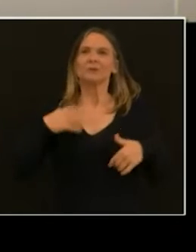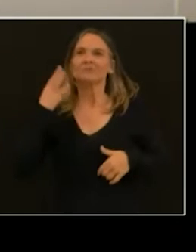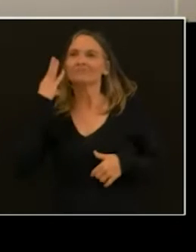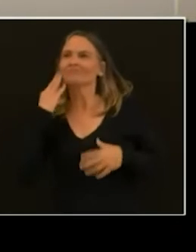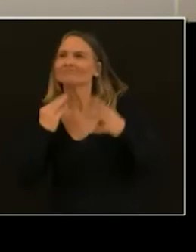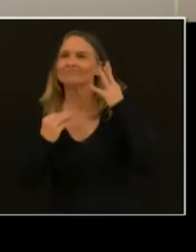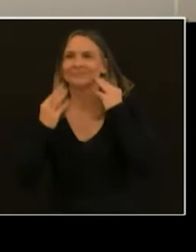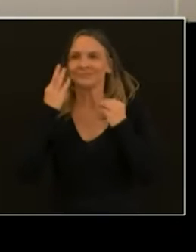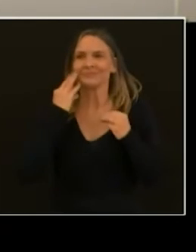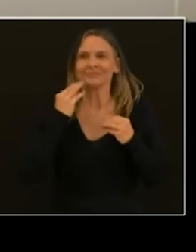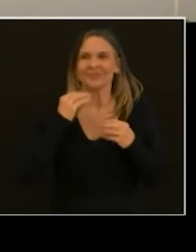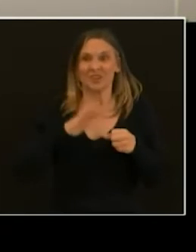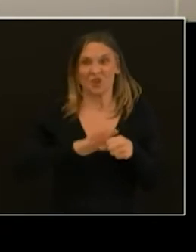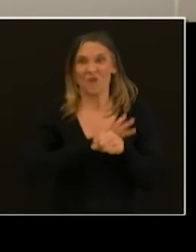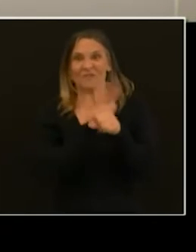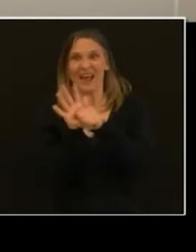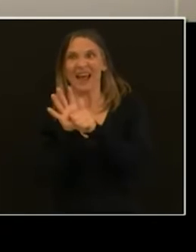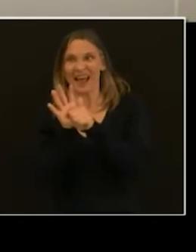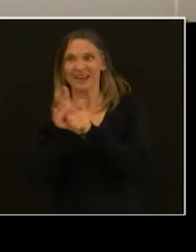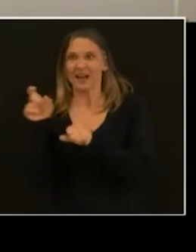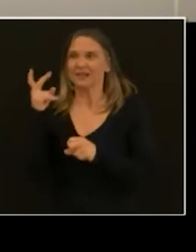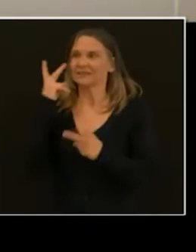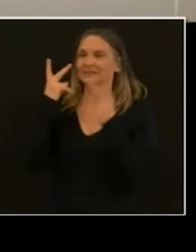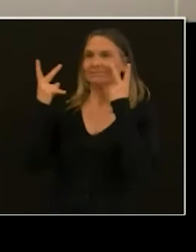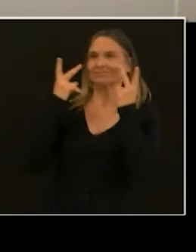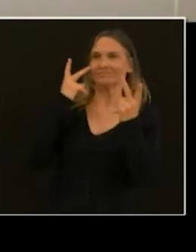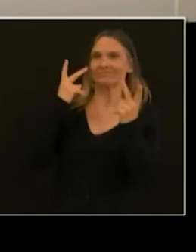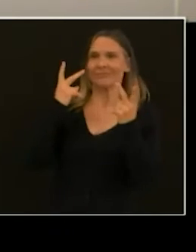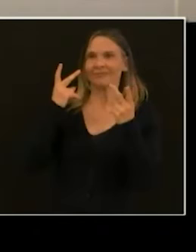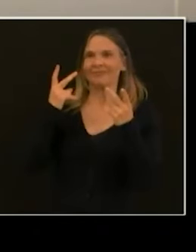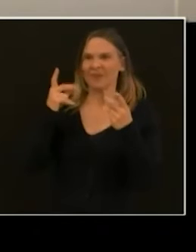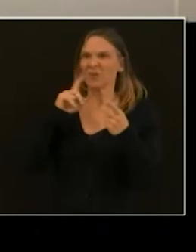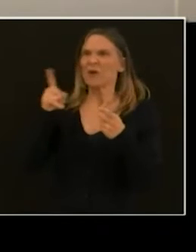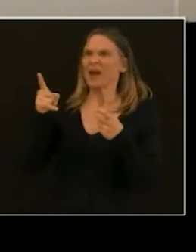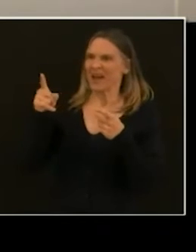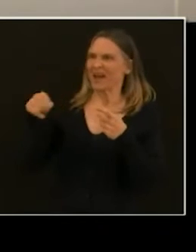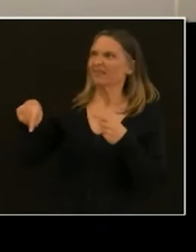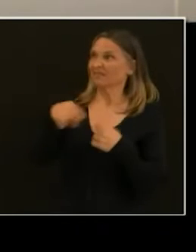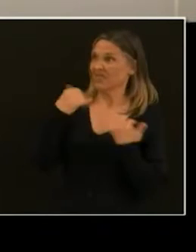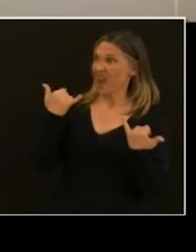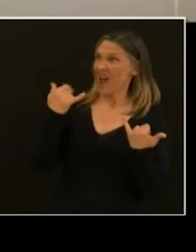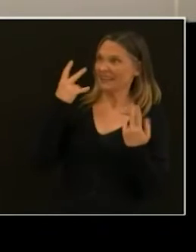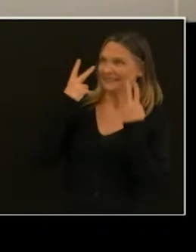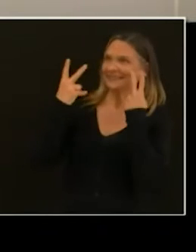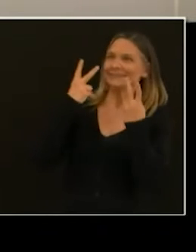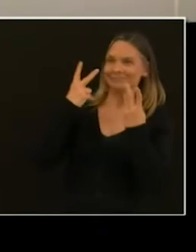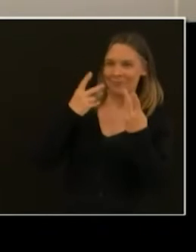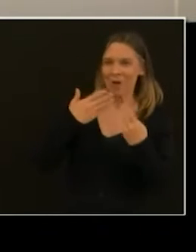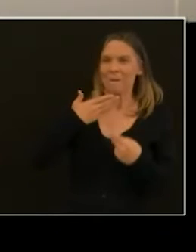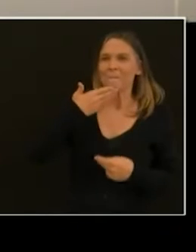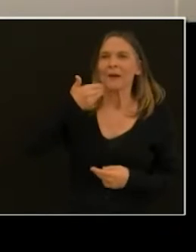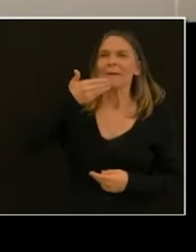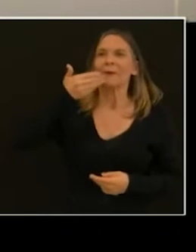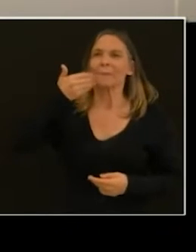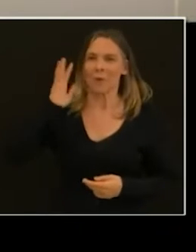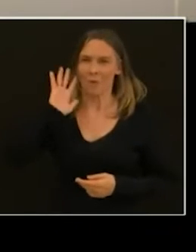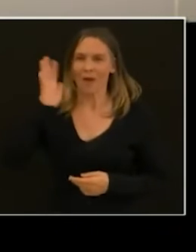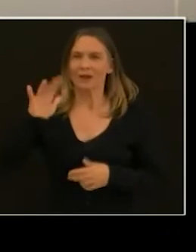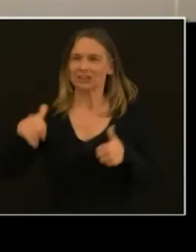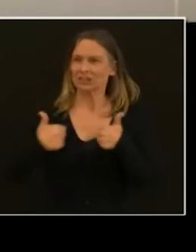캘리포니아 주에서 발견된 변이 바이러스가 있어 백신을 맞은 후에도 절대 방심하지 말 것을